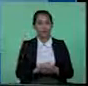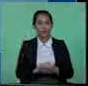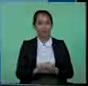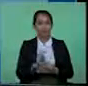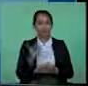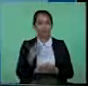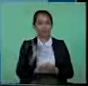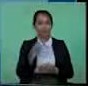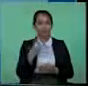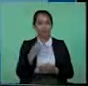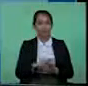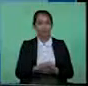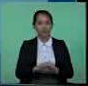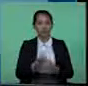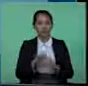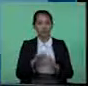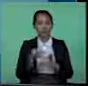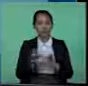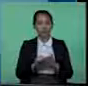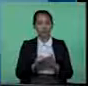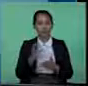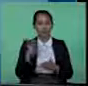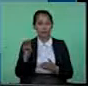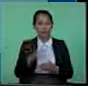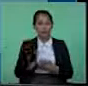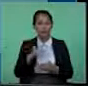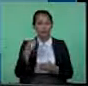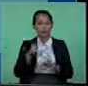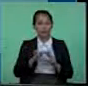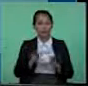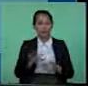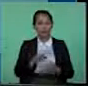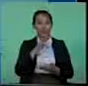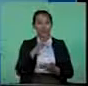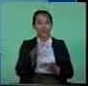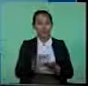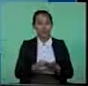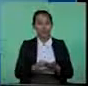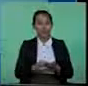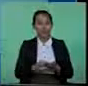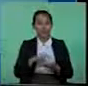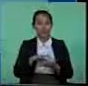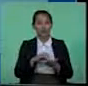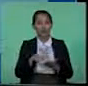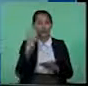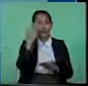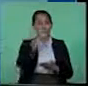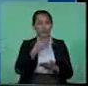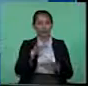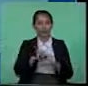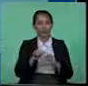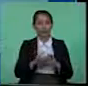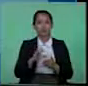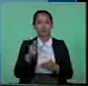4 ko'paytiruv 4 16 santimetr kvadratga teng. Javob esa kvadratning yuzi